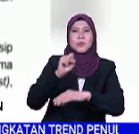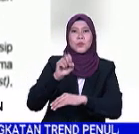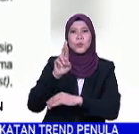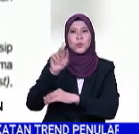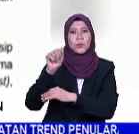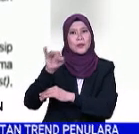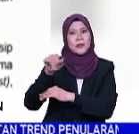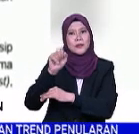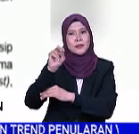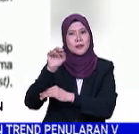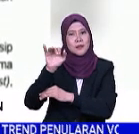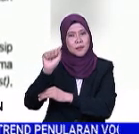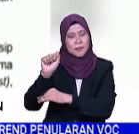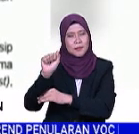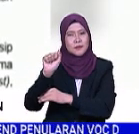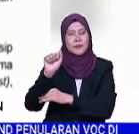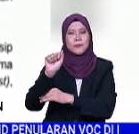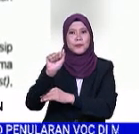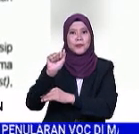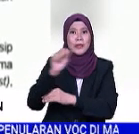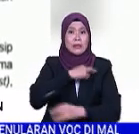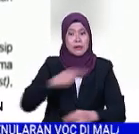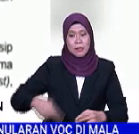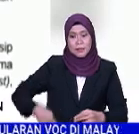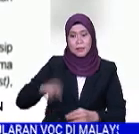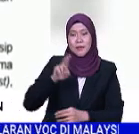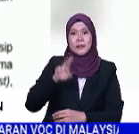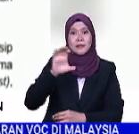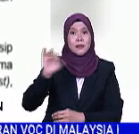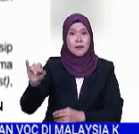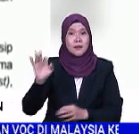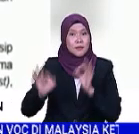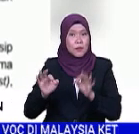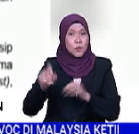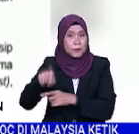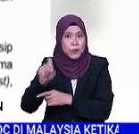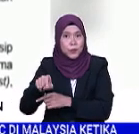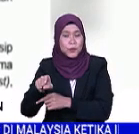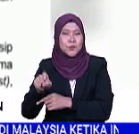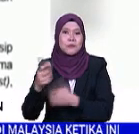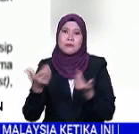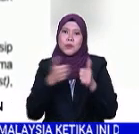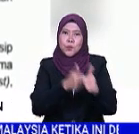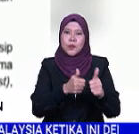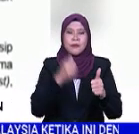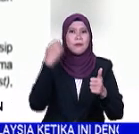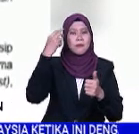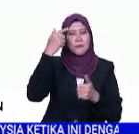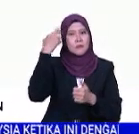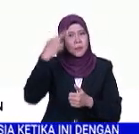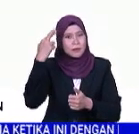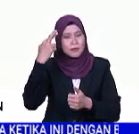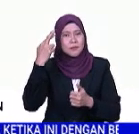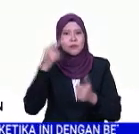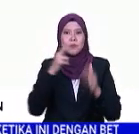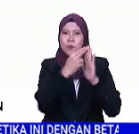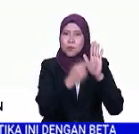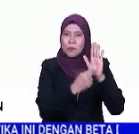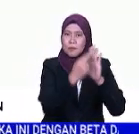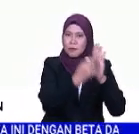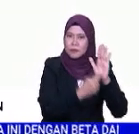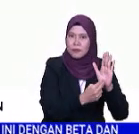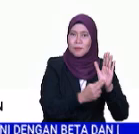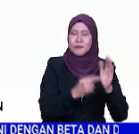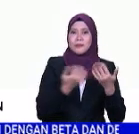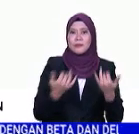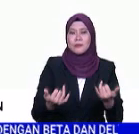Suruhanjaya Siasatan Diraja RCI sekiranya ada keperluan berdasarkan fakta, undang-undang dan langkah-langkah